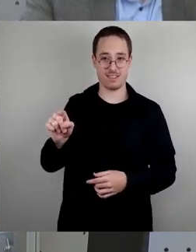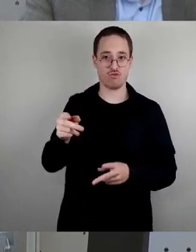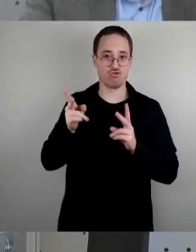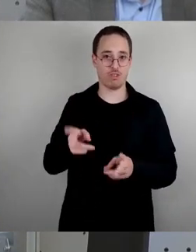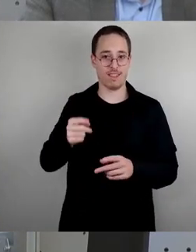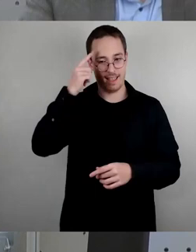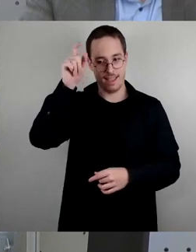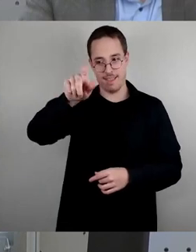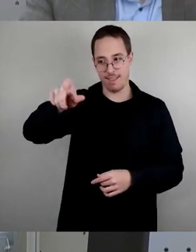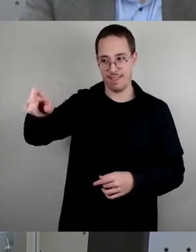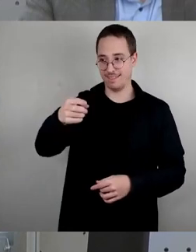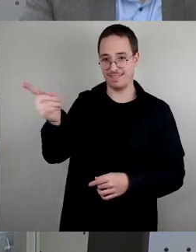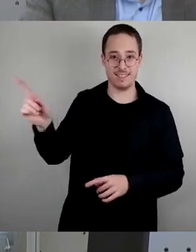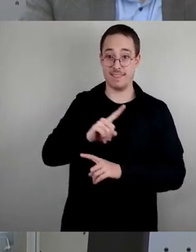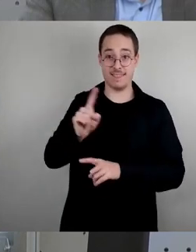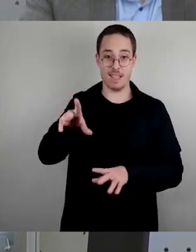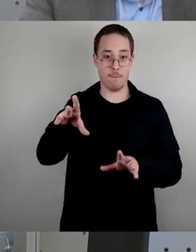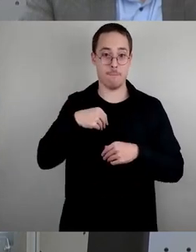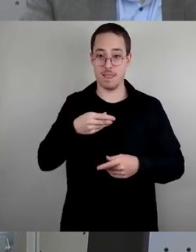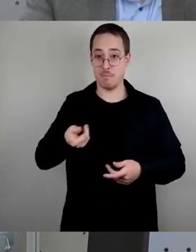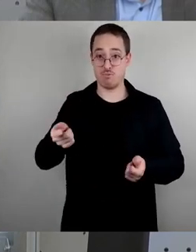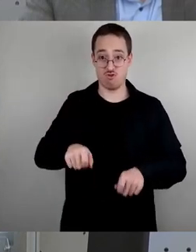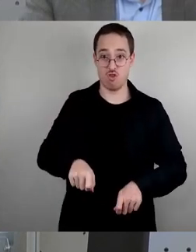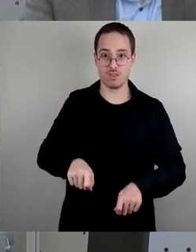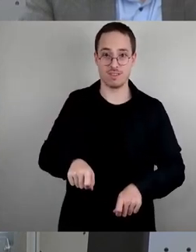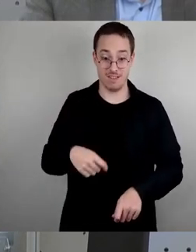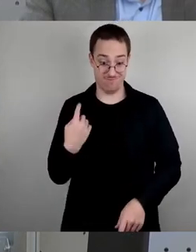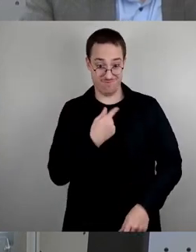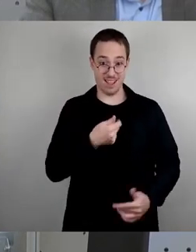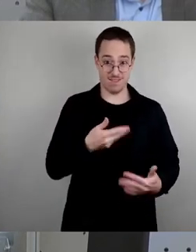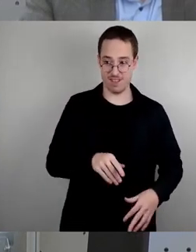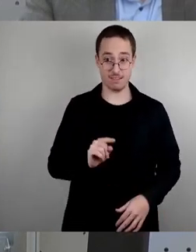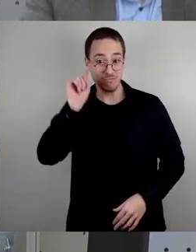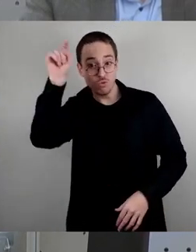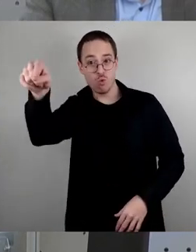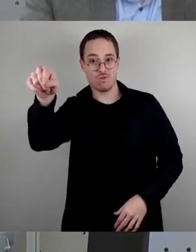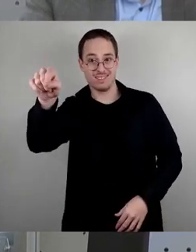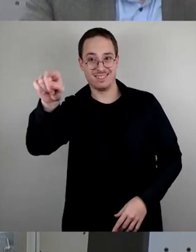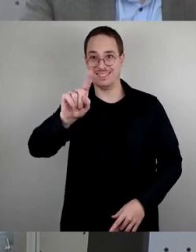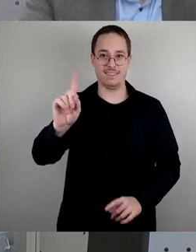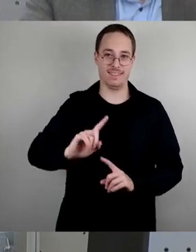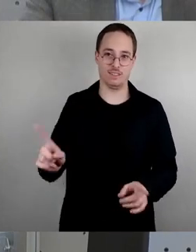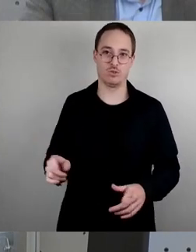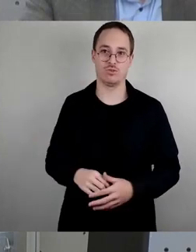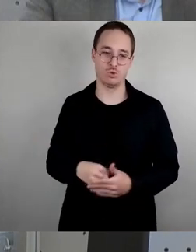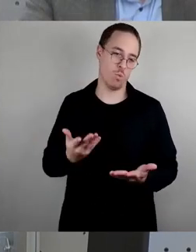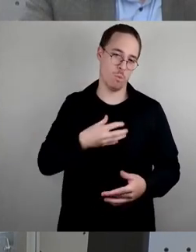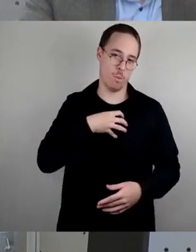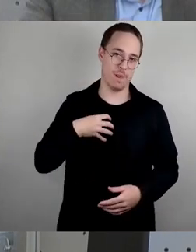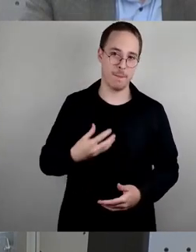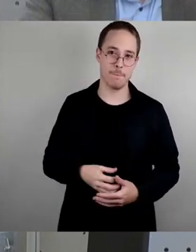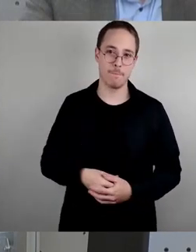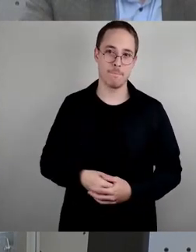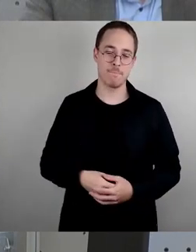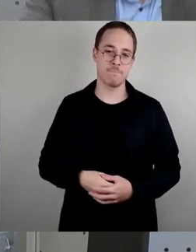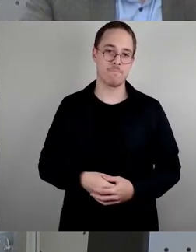wahrscheinlich nicht mitbeschlossen, sondern es waren wir, die hier irgendwelche Maßgaben getroffen haben. Das ist aus meiner Sicht ein Problem. Ich will aber an der Stelle auch noch mal kurz auf